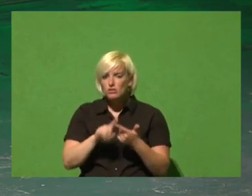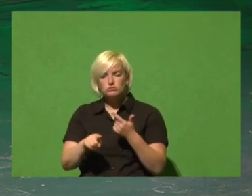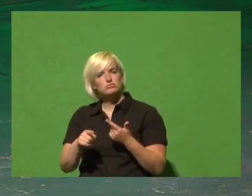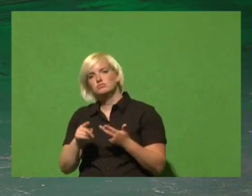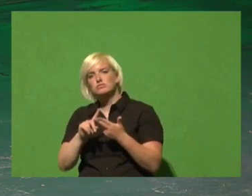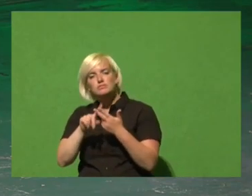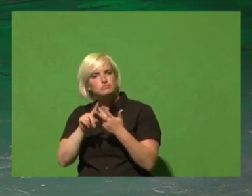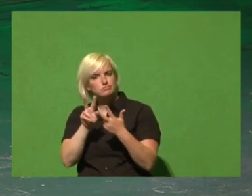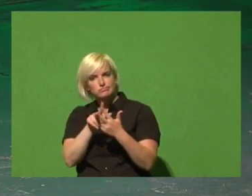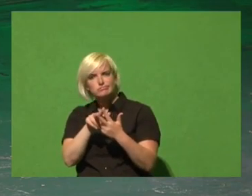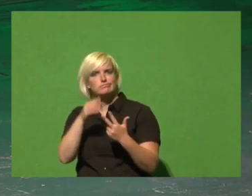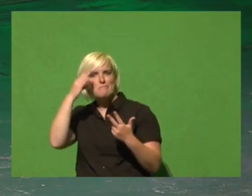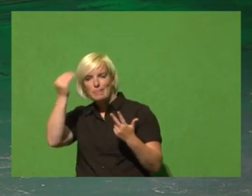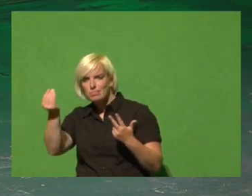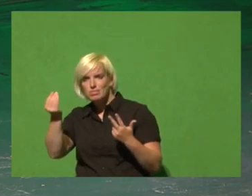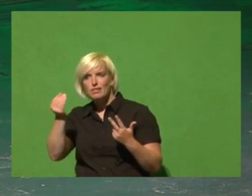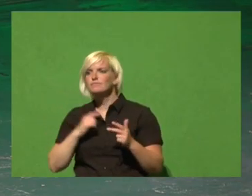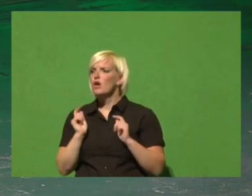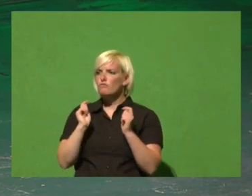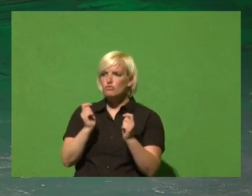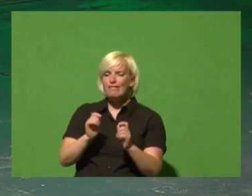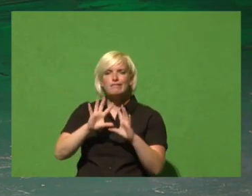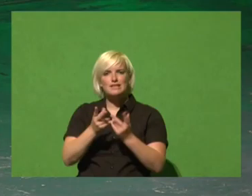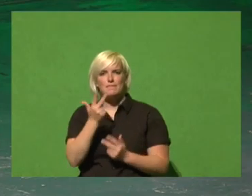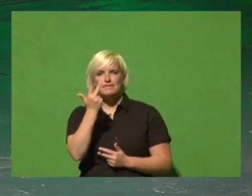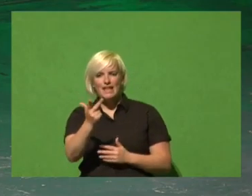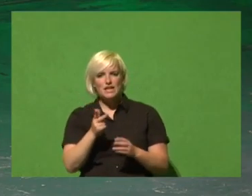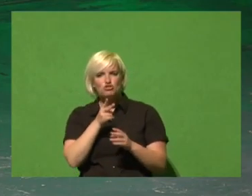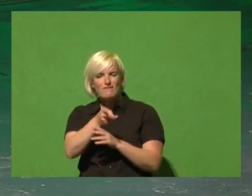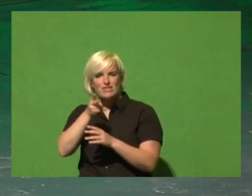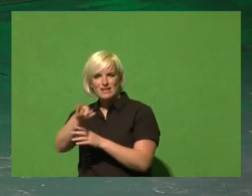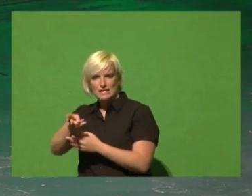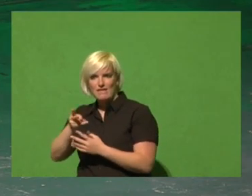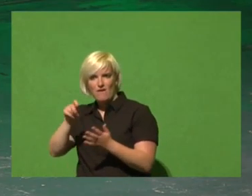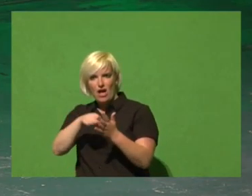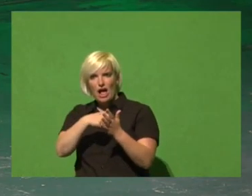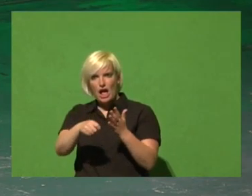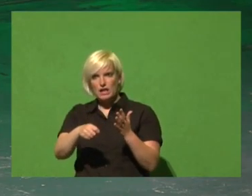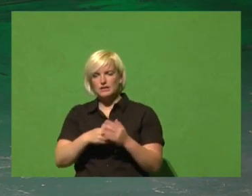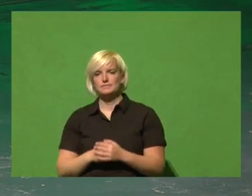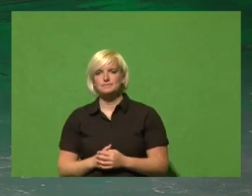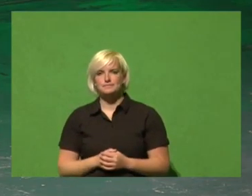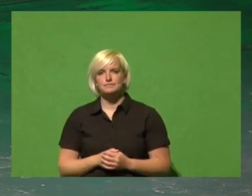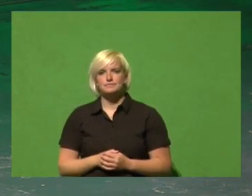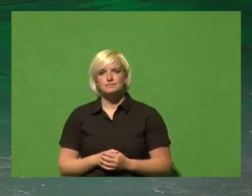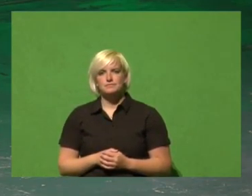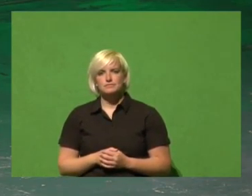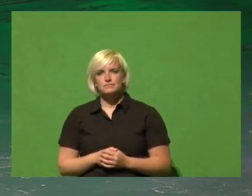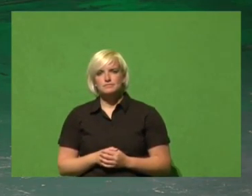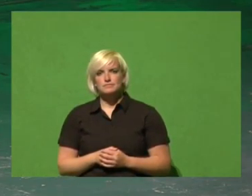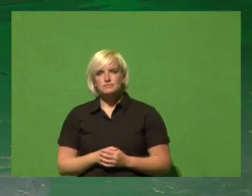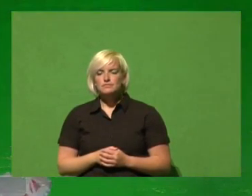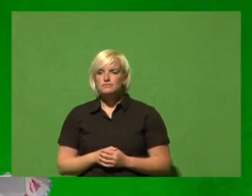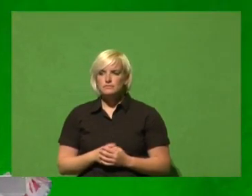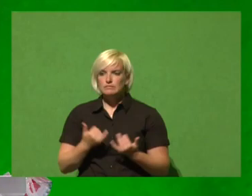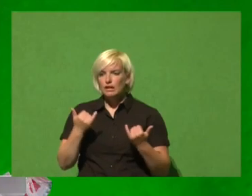euch vorschlagen, dass wir insgesamt 3 stellvertretende Plätze wählen. Und wir steigen dann